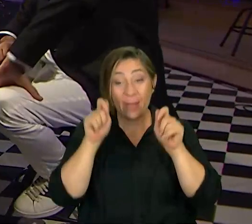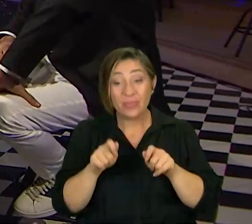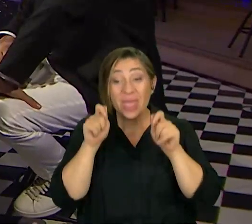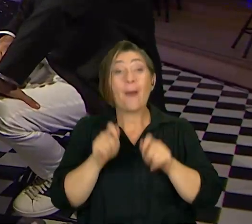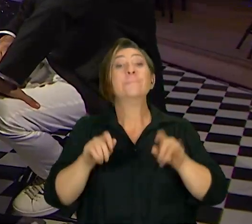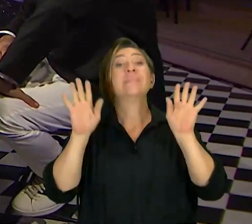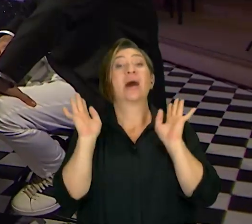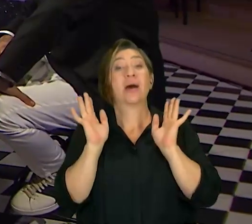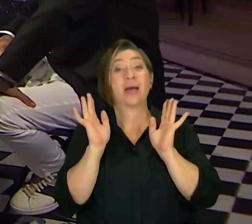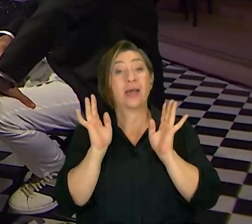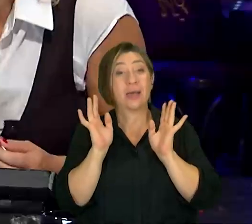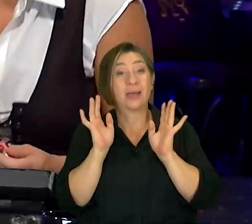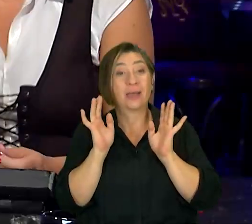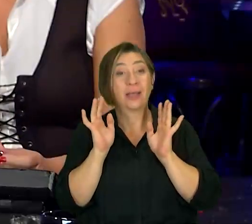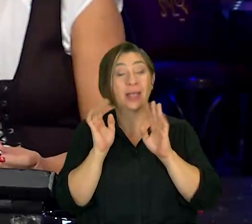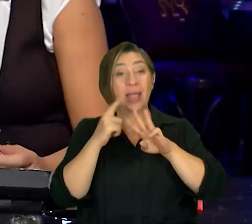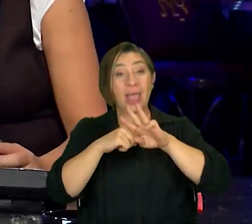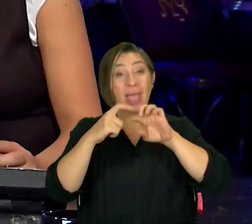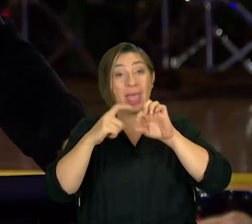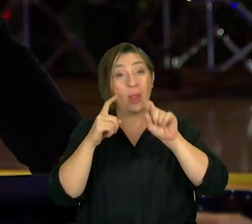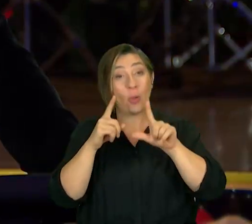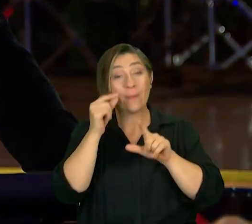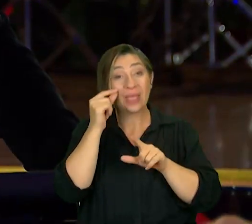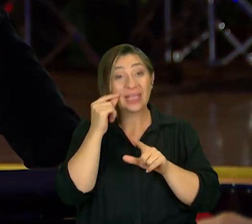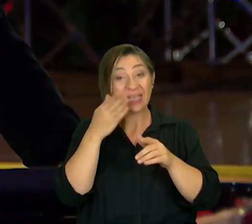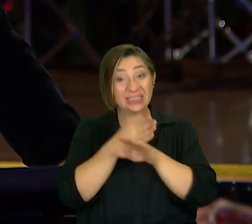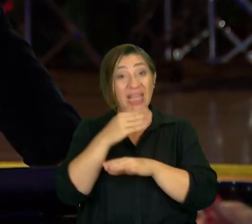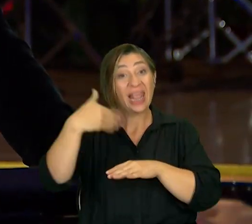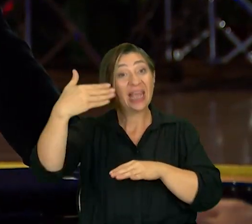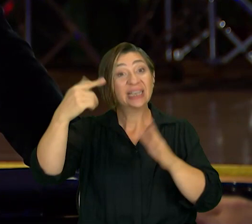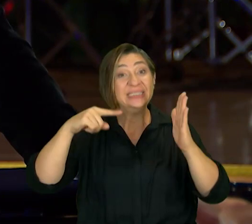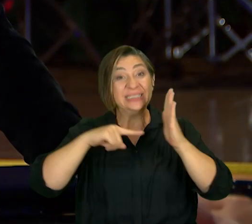yapma dedi. Ya Erol Bey ileride